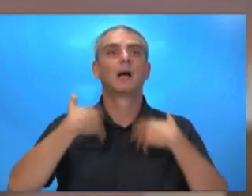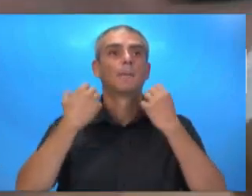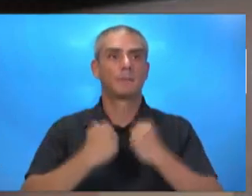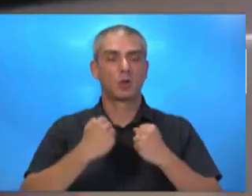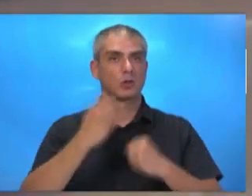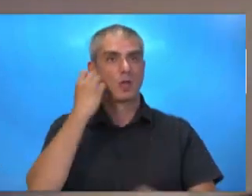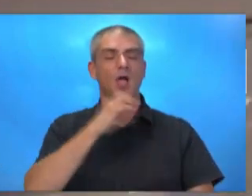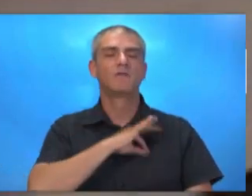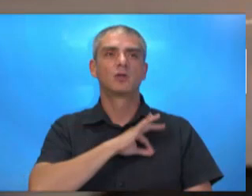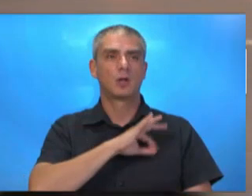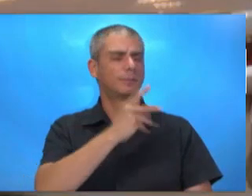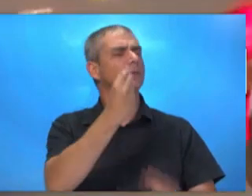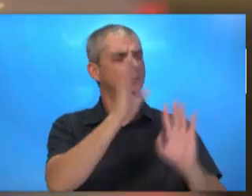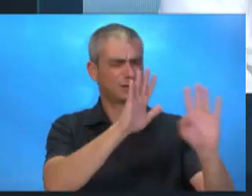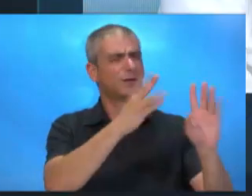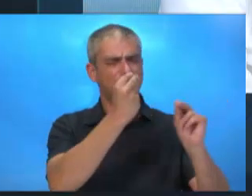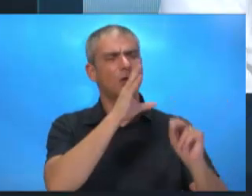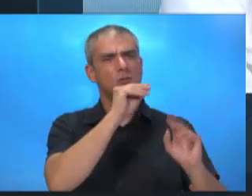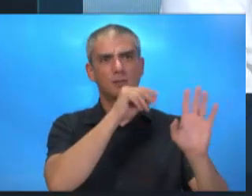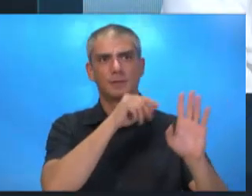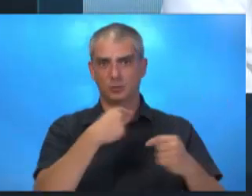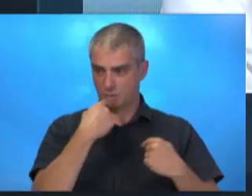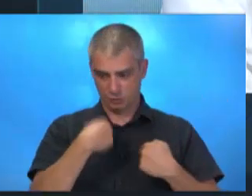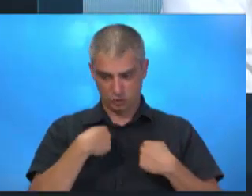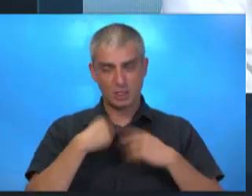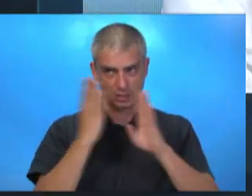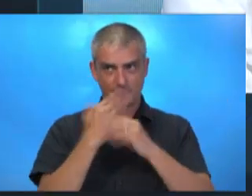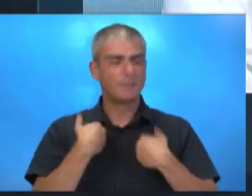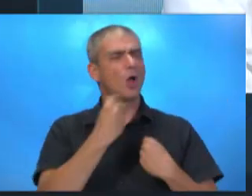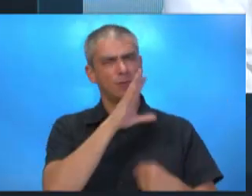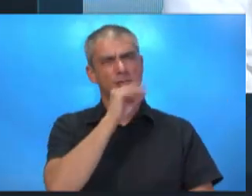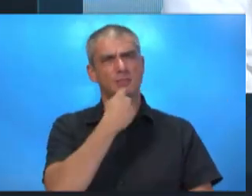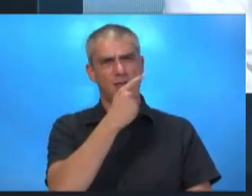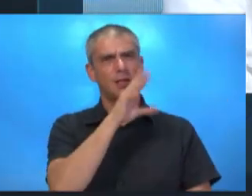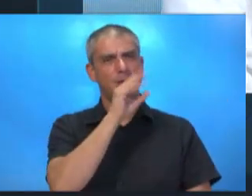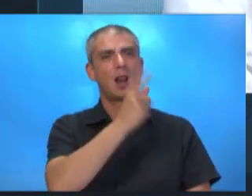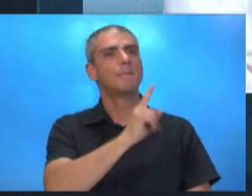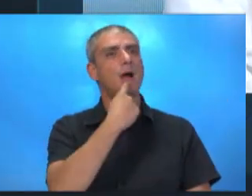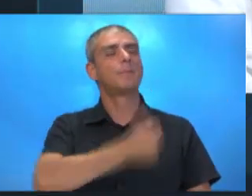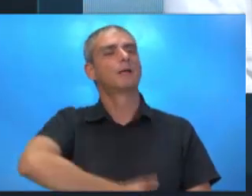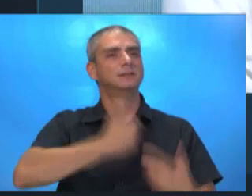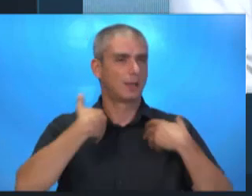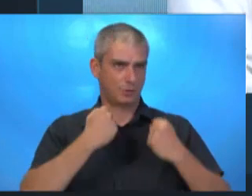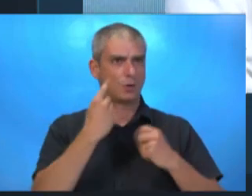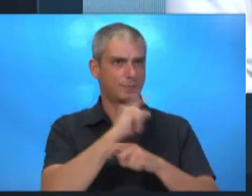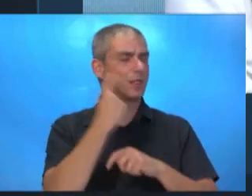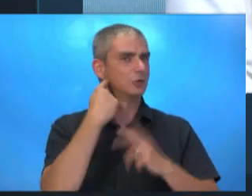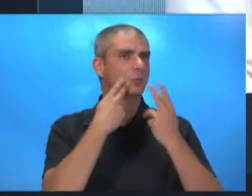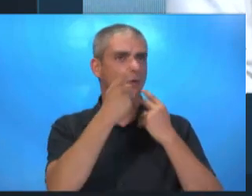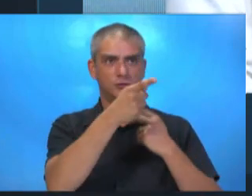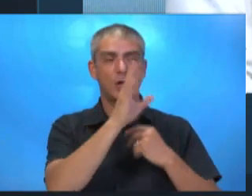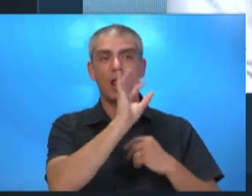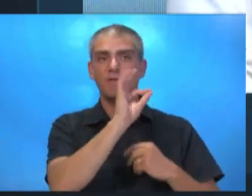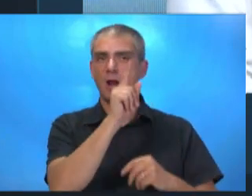ליברמן. רגע, עוד נגיע לדברים של שר הביטחון. עוד נגיע לדברים של שר הביטחון, מיד נשמע את התגובה שלך לדברים שלו, אבל